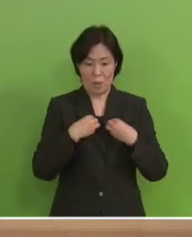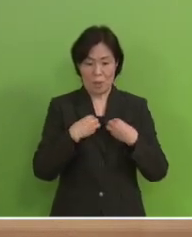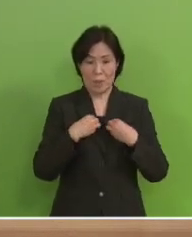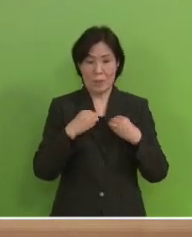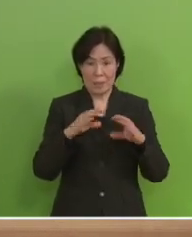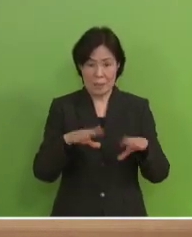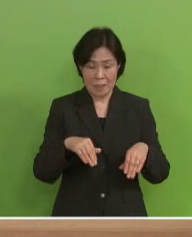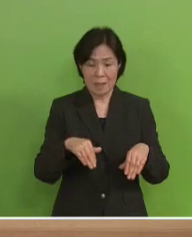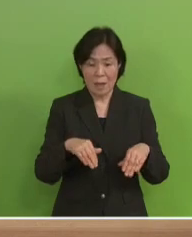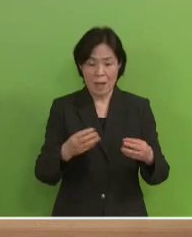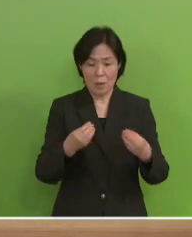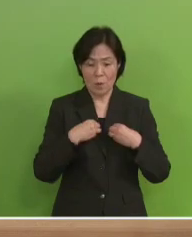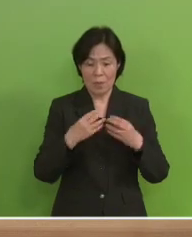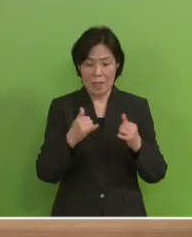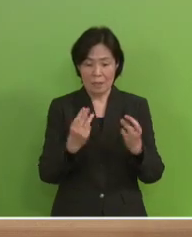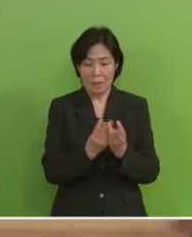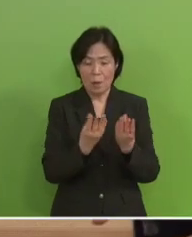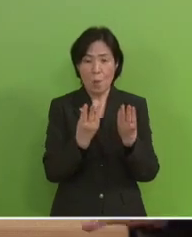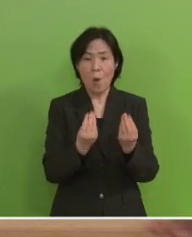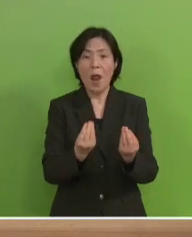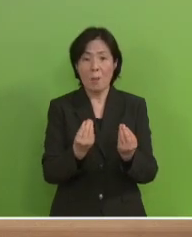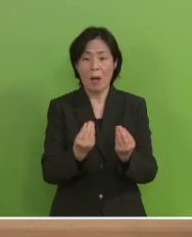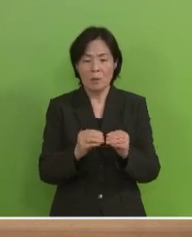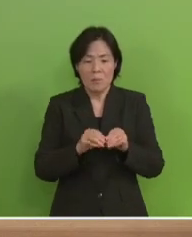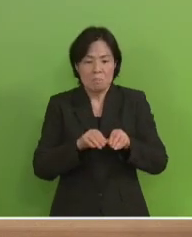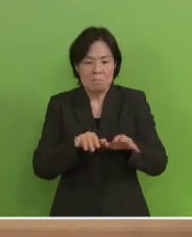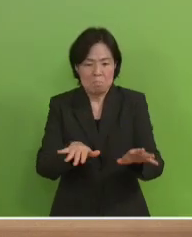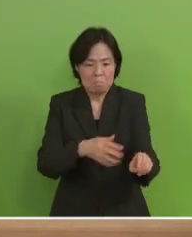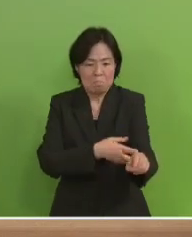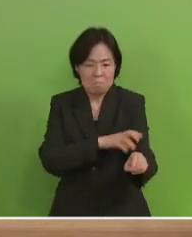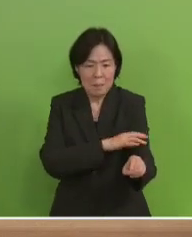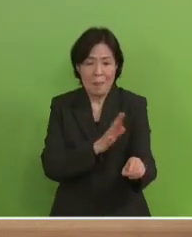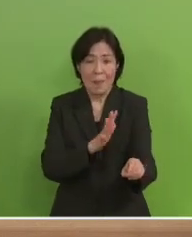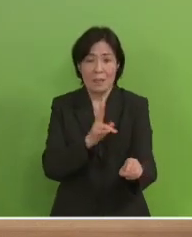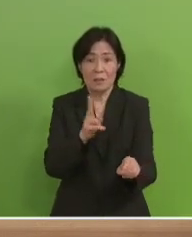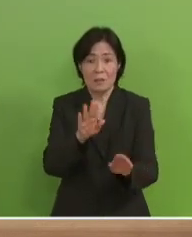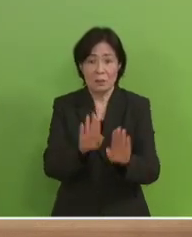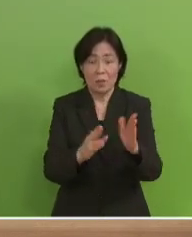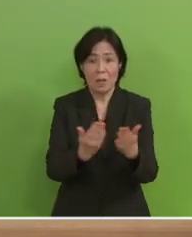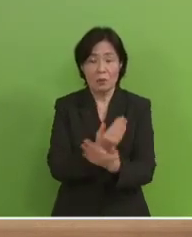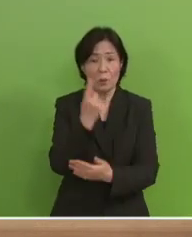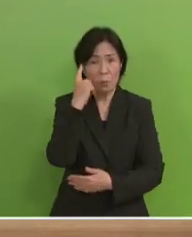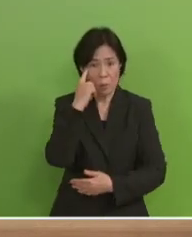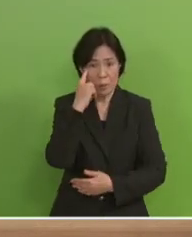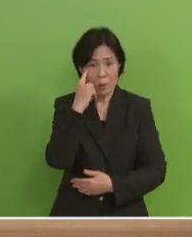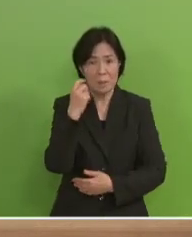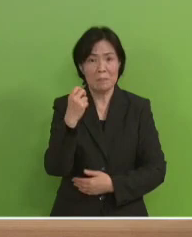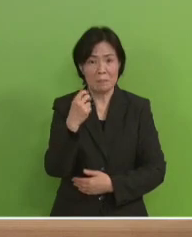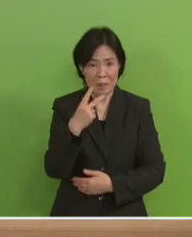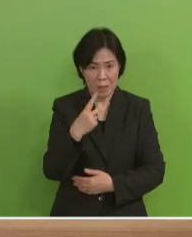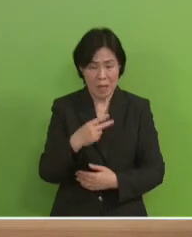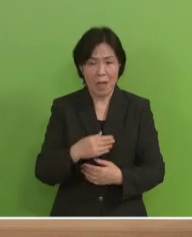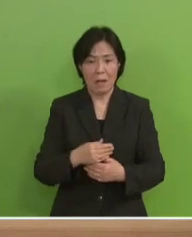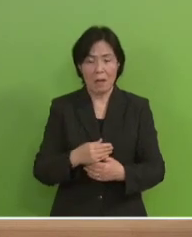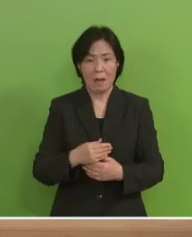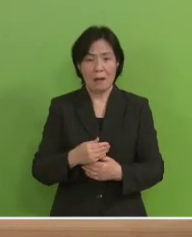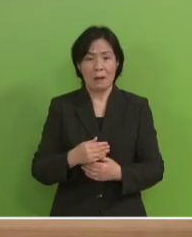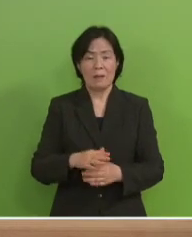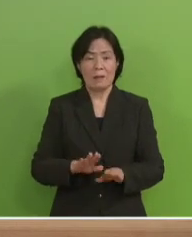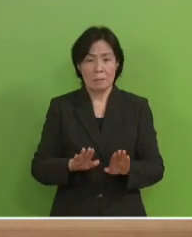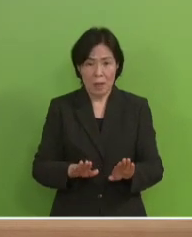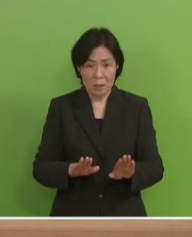終わっていくならばそう大きく広がってないということになると思いますしそういう意味では元の